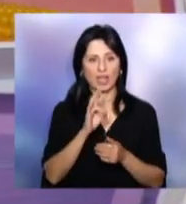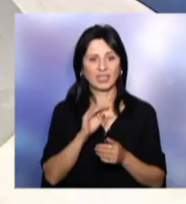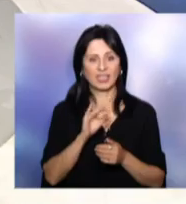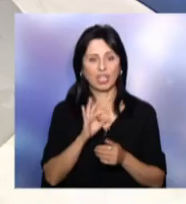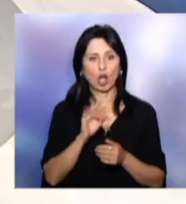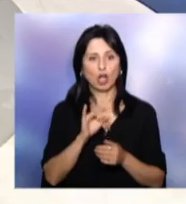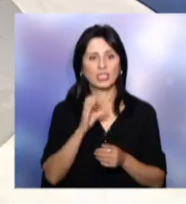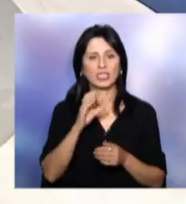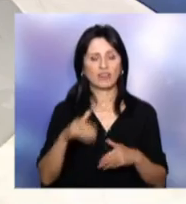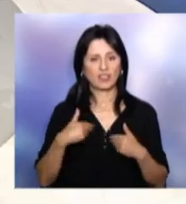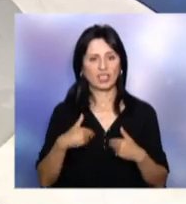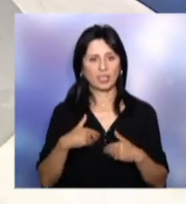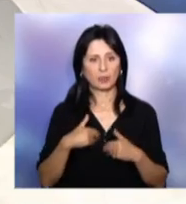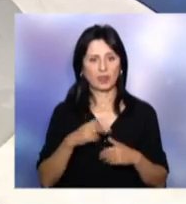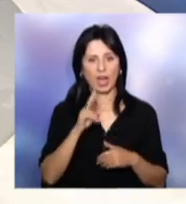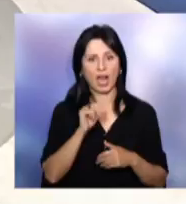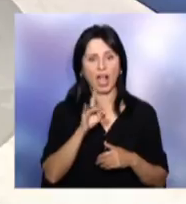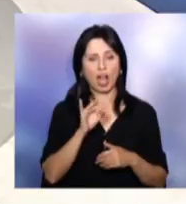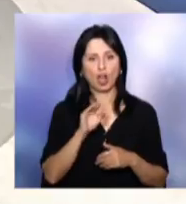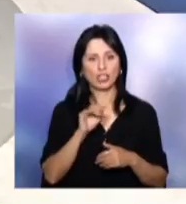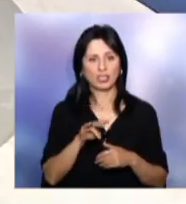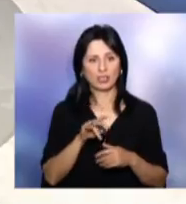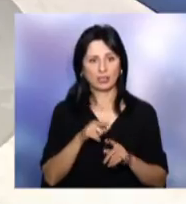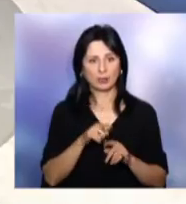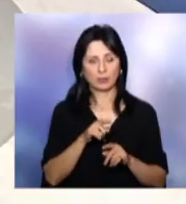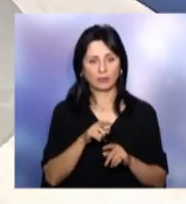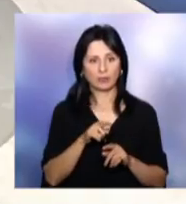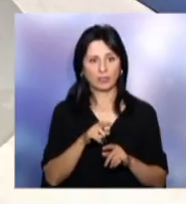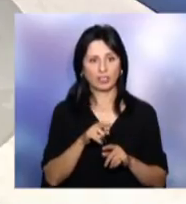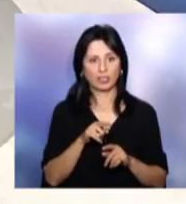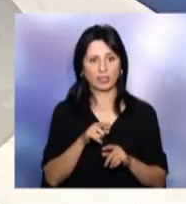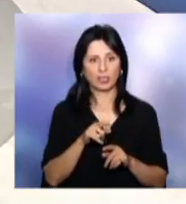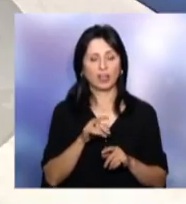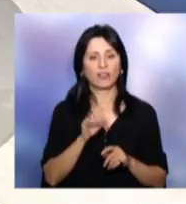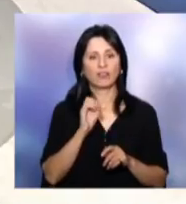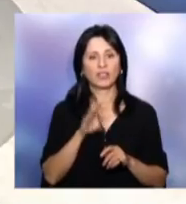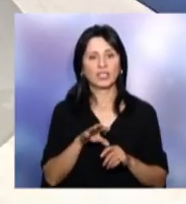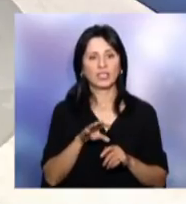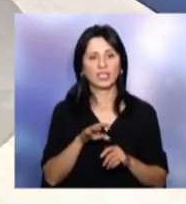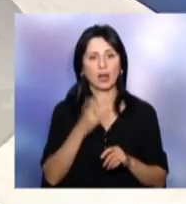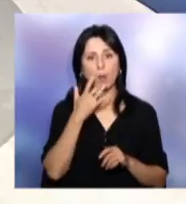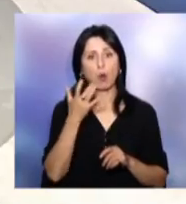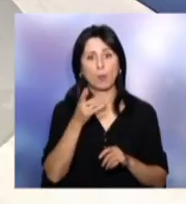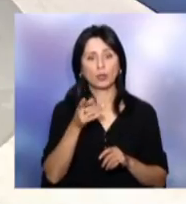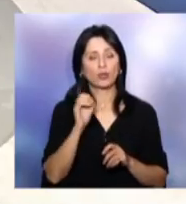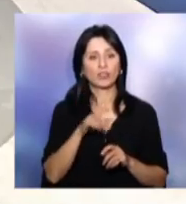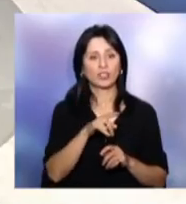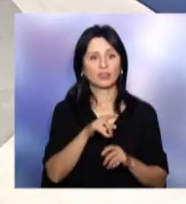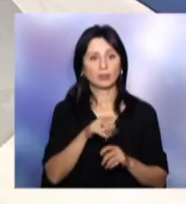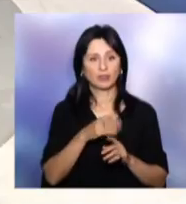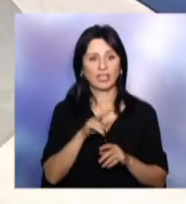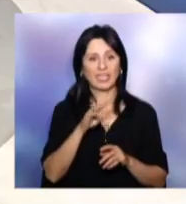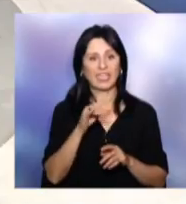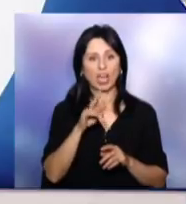ანტიოქსიდანტების, C ვიტამინის და კაროტინების. გარდა ამისა, მასში შედარებით ნაკლები ვიდრო არის პომიდორში, მაგრამ ცოტა რაოდენობით